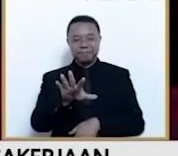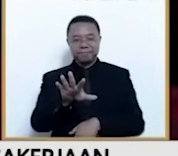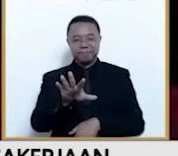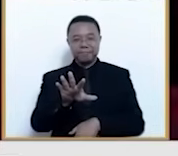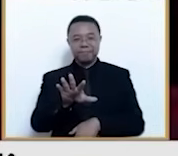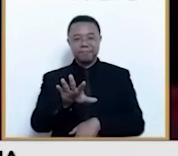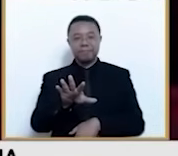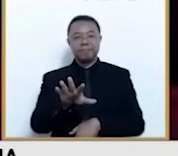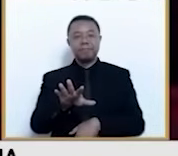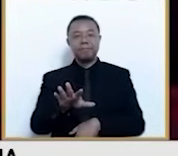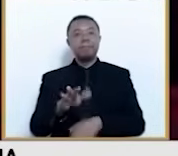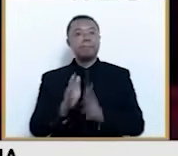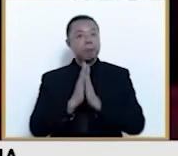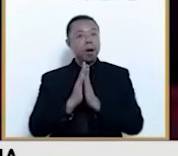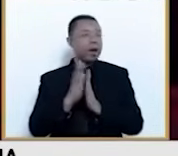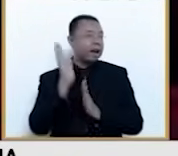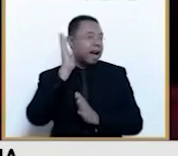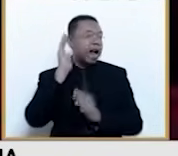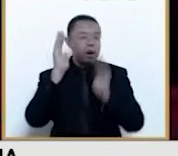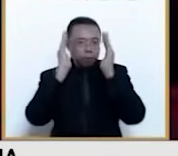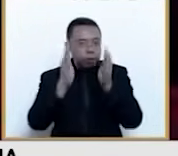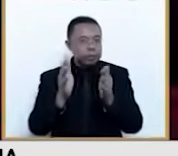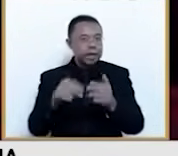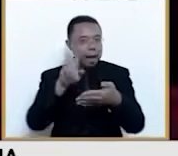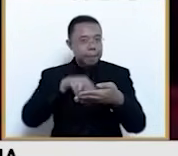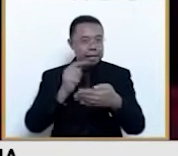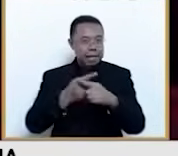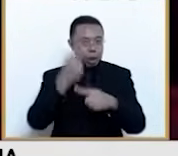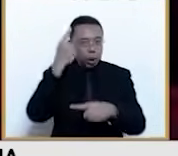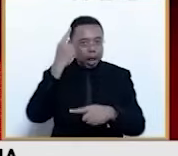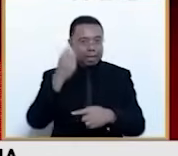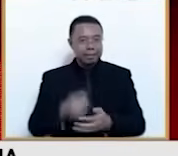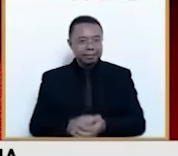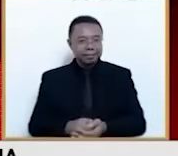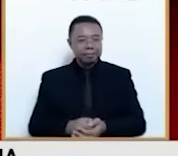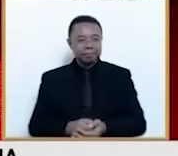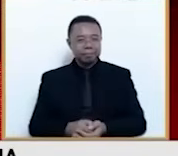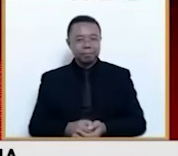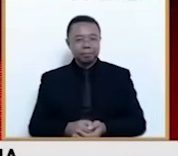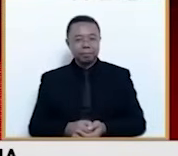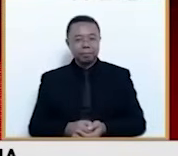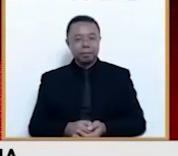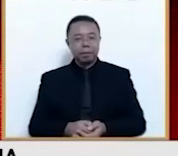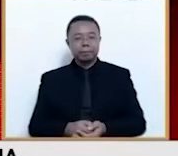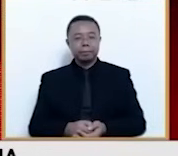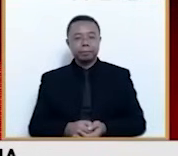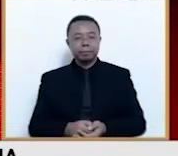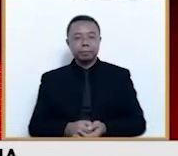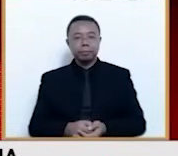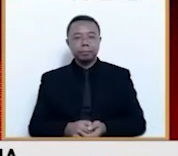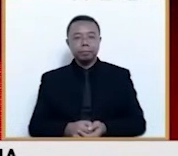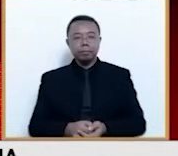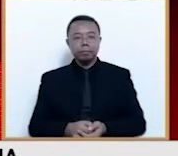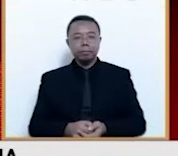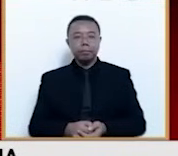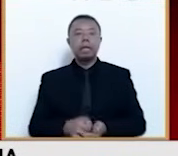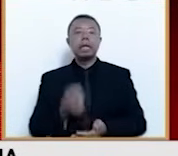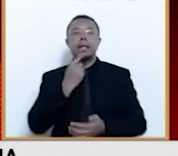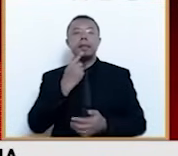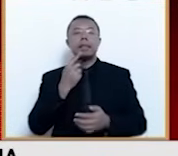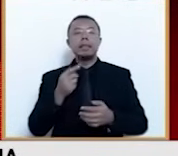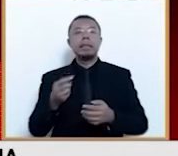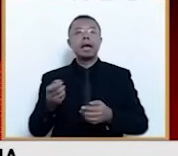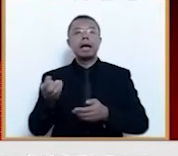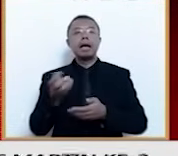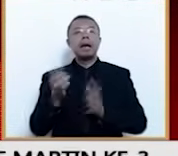Dan kembali Bapak mohon didengarkan baik-baik karena saya hanya akan membacakan pertanyaan satu kali saja. Saya akan bacakan. Penanganan